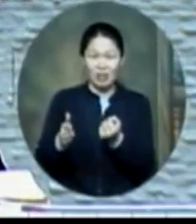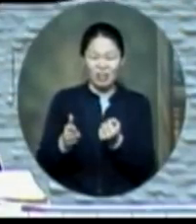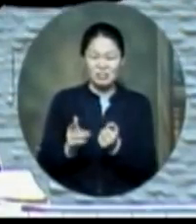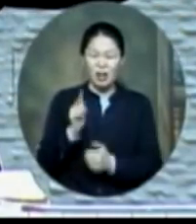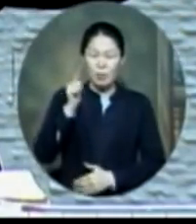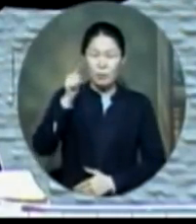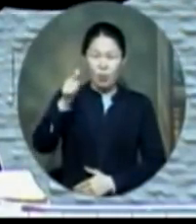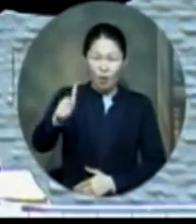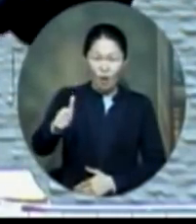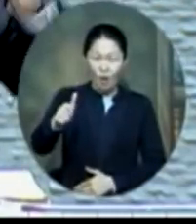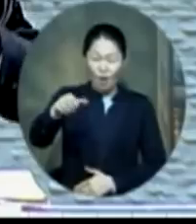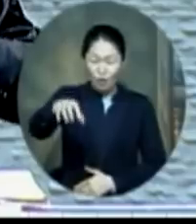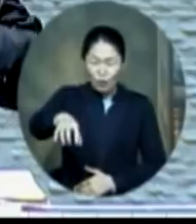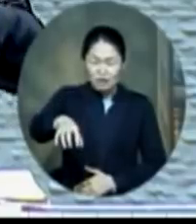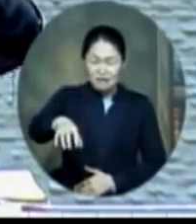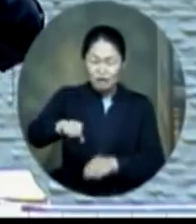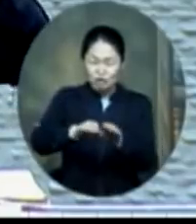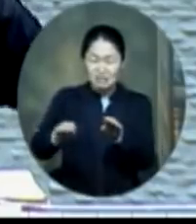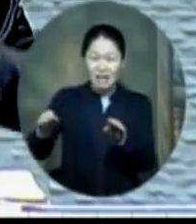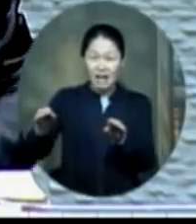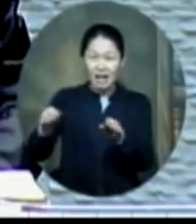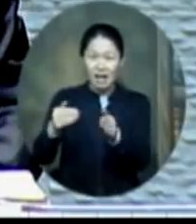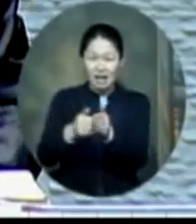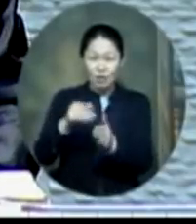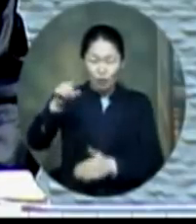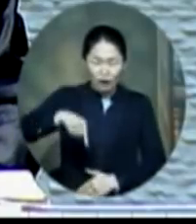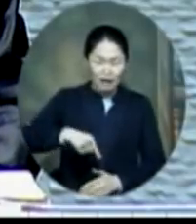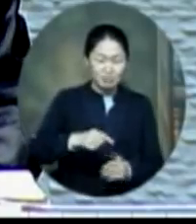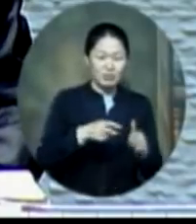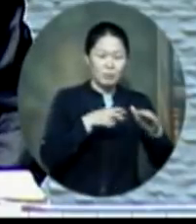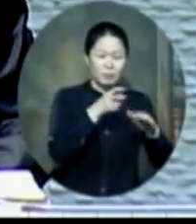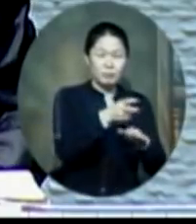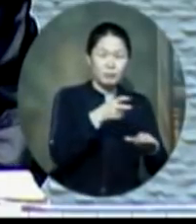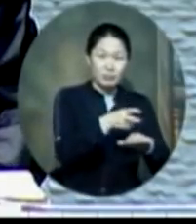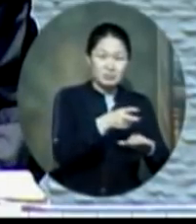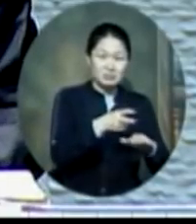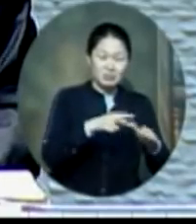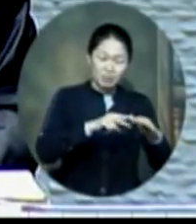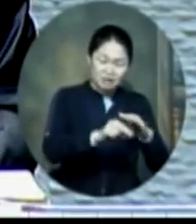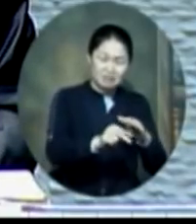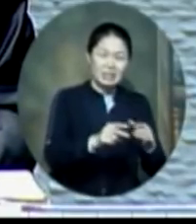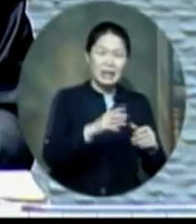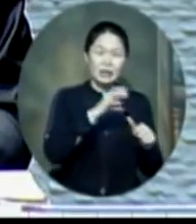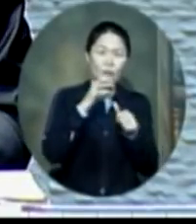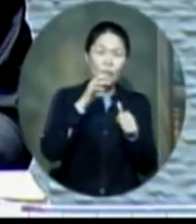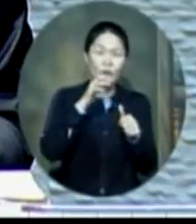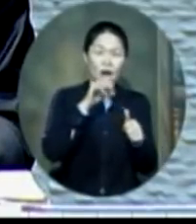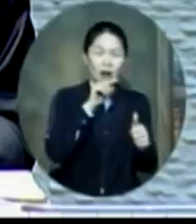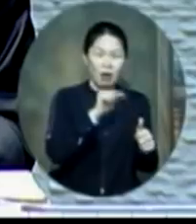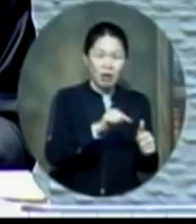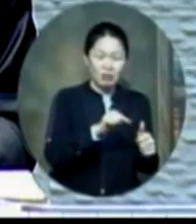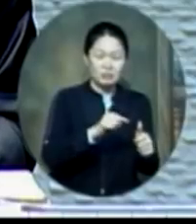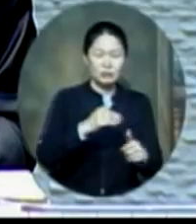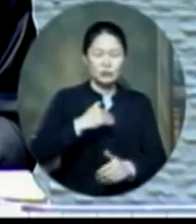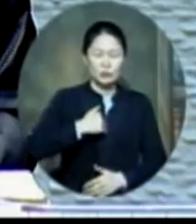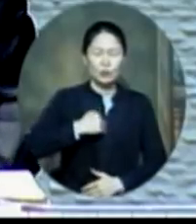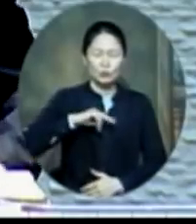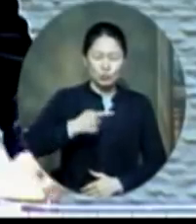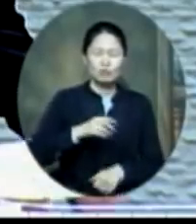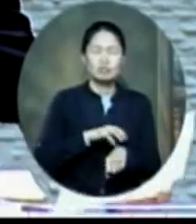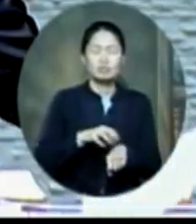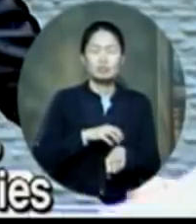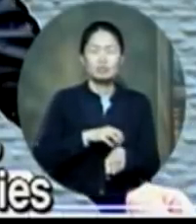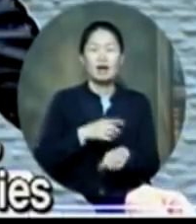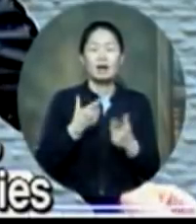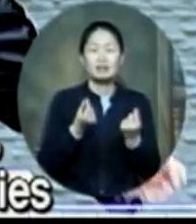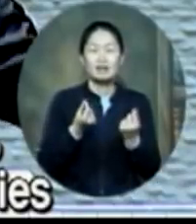멀리 주차하고 오시라, 대중교통편을 이용해서 오시라 아무래도 불편하시죠. 저라도 불편할 것 같아요.